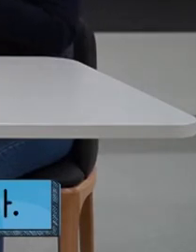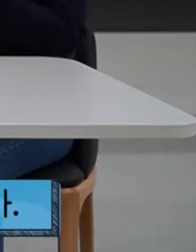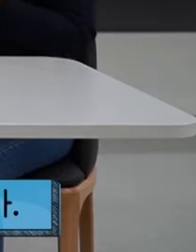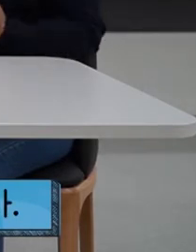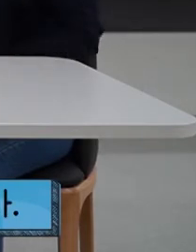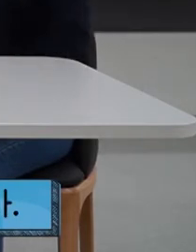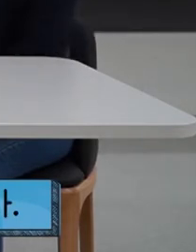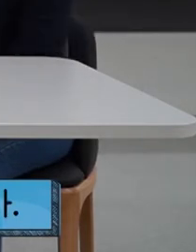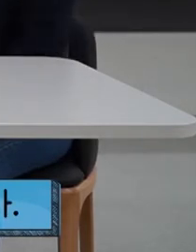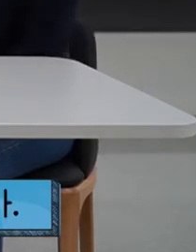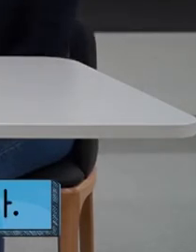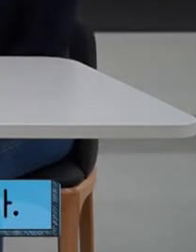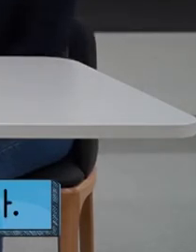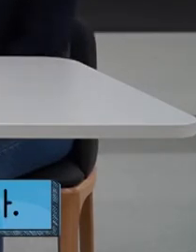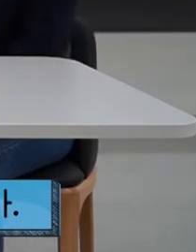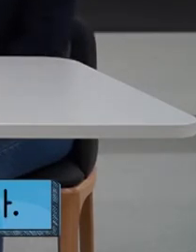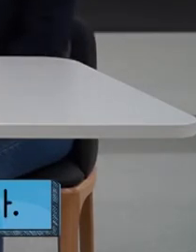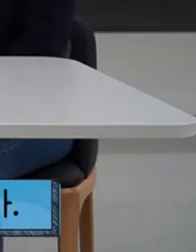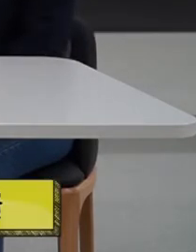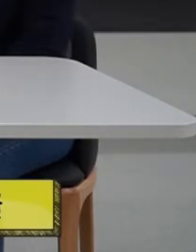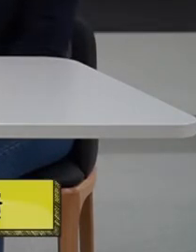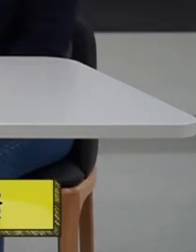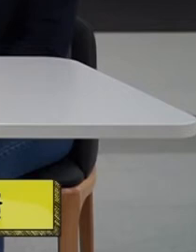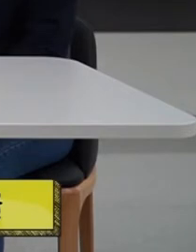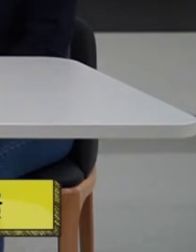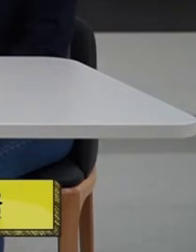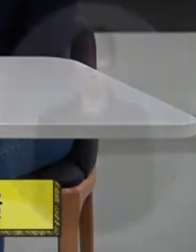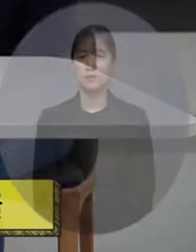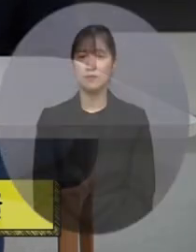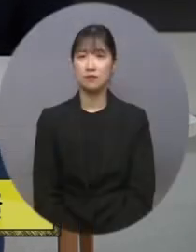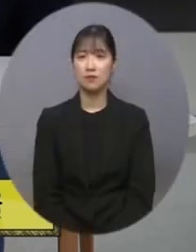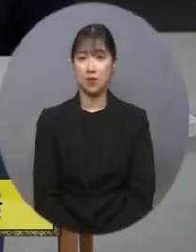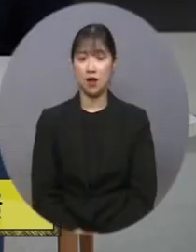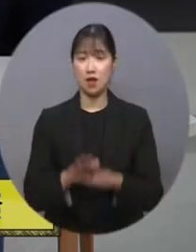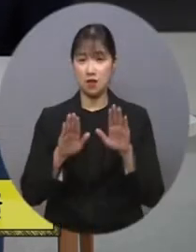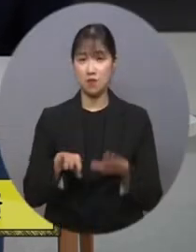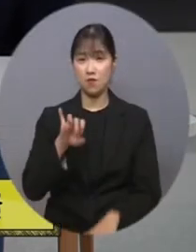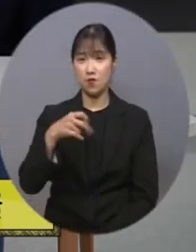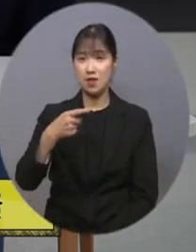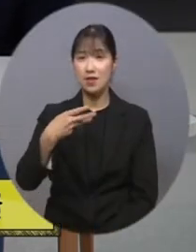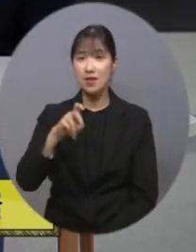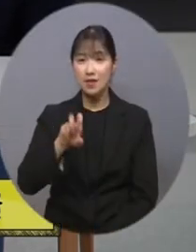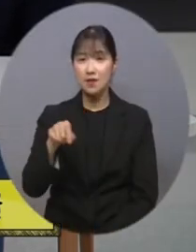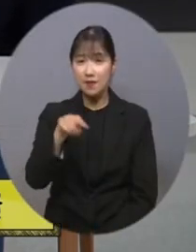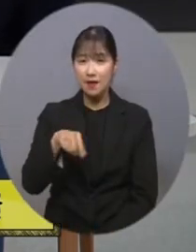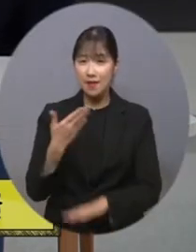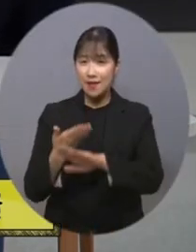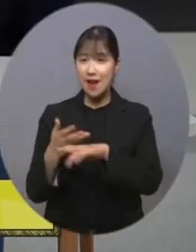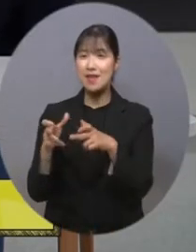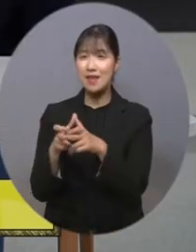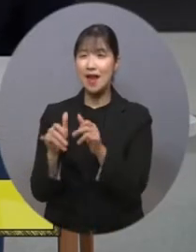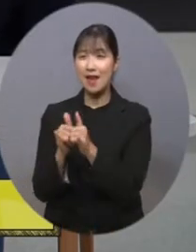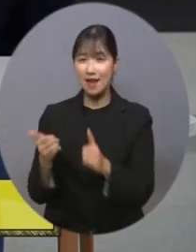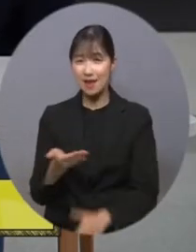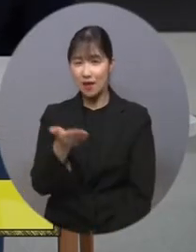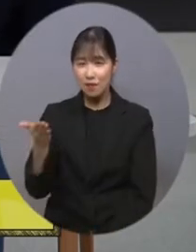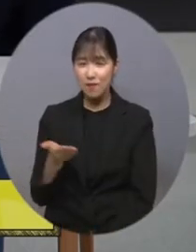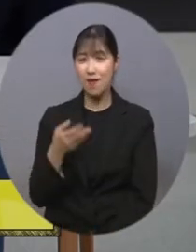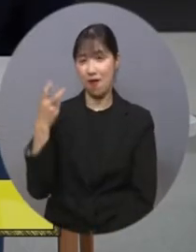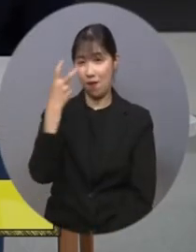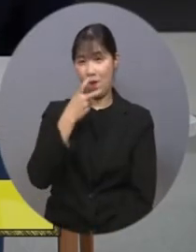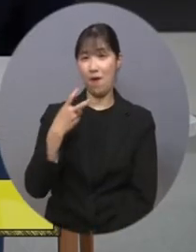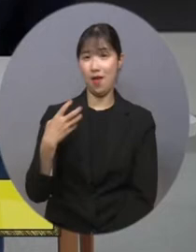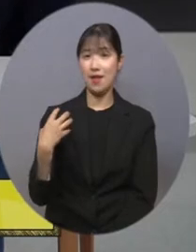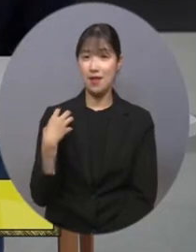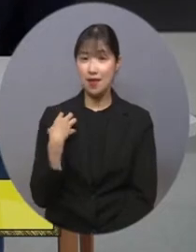지휘하고 감독하는 일을 하고 있습니다. 그러면 지금 위드림에서 이제 다른 장애인분들을 이제 그